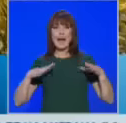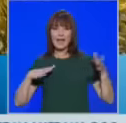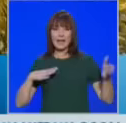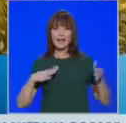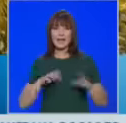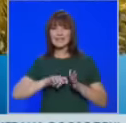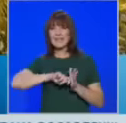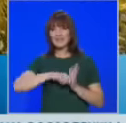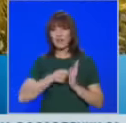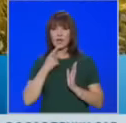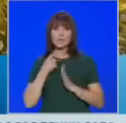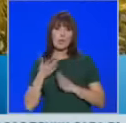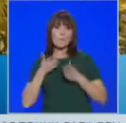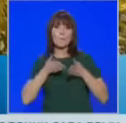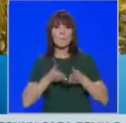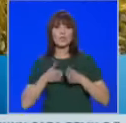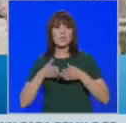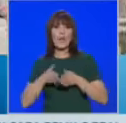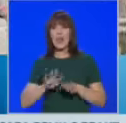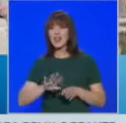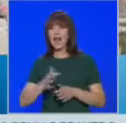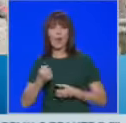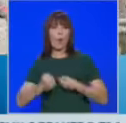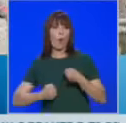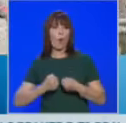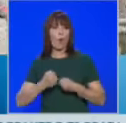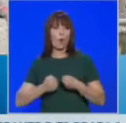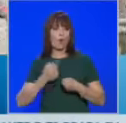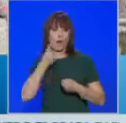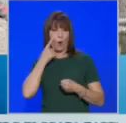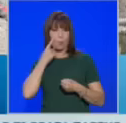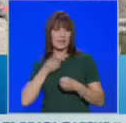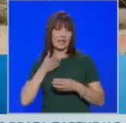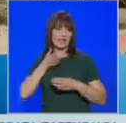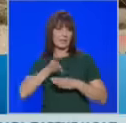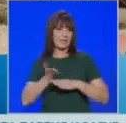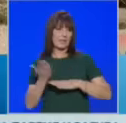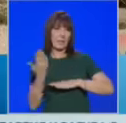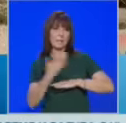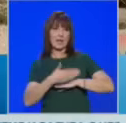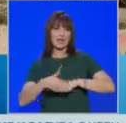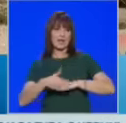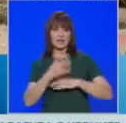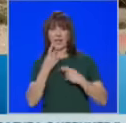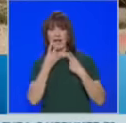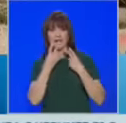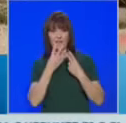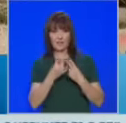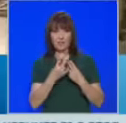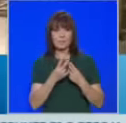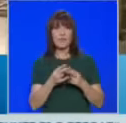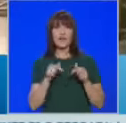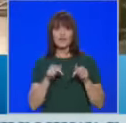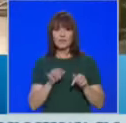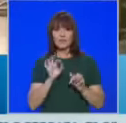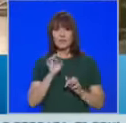за посетители. Само няколко коли, които се опитаха да преминат бариерата и портала, успяхме да видим тук. И